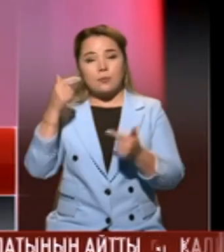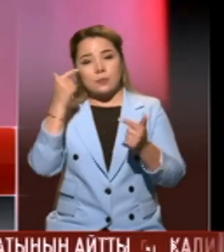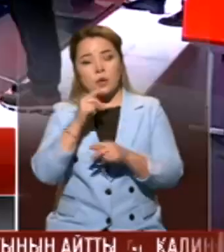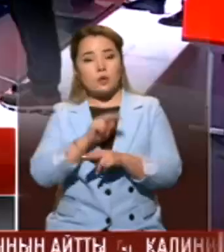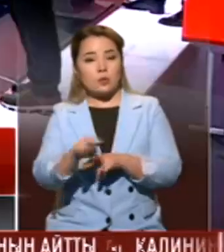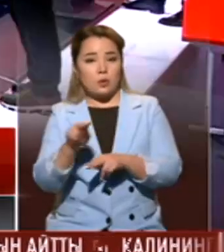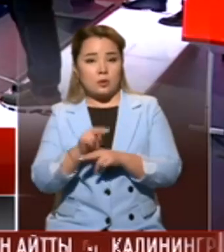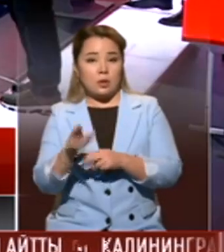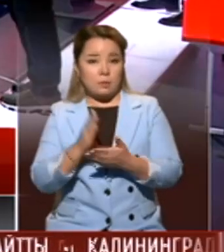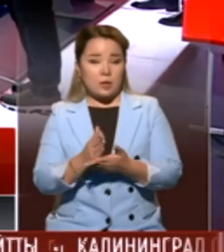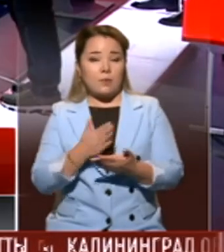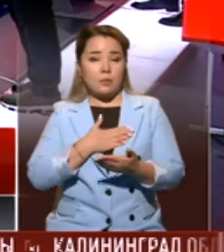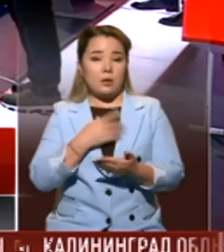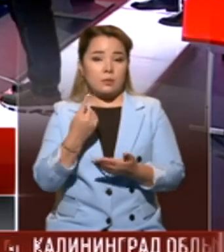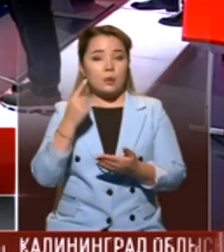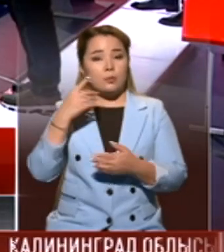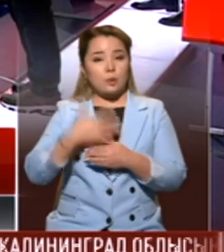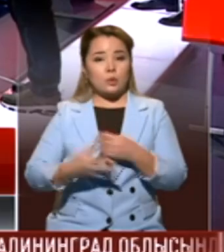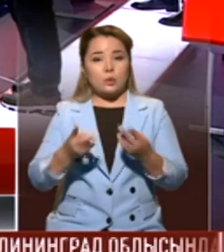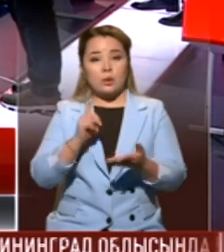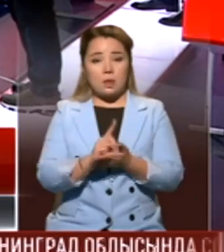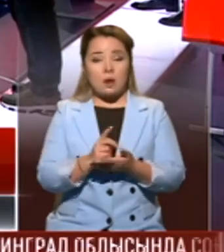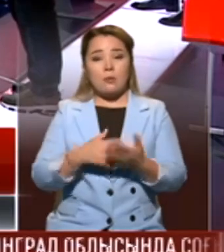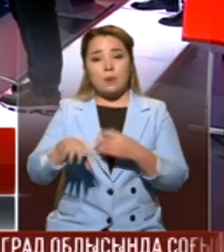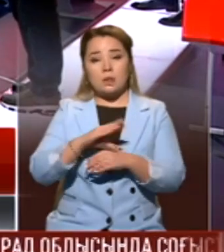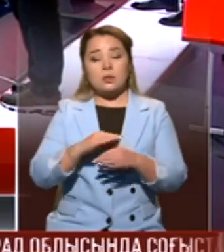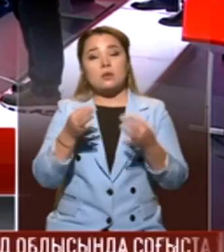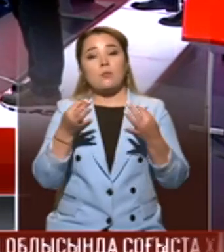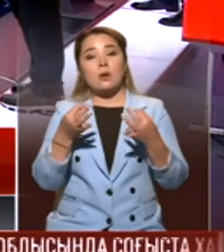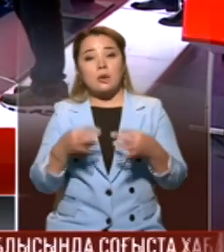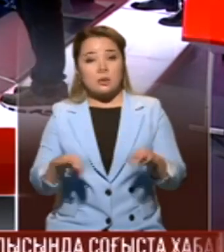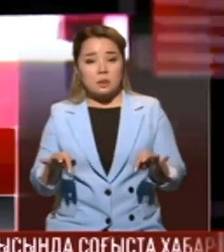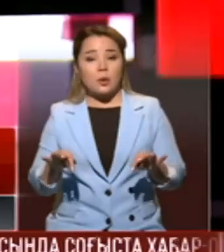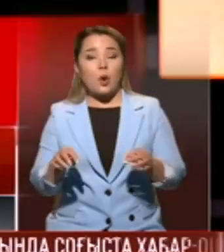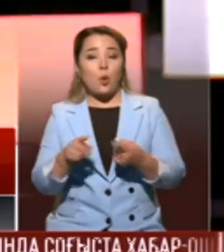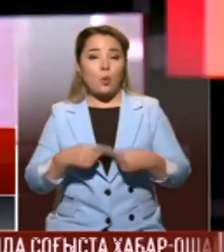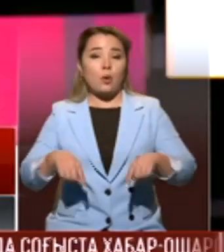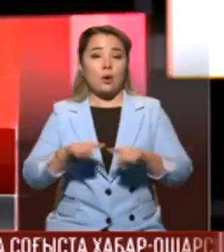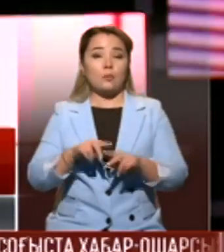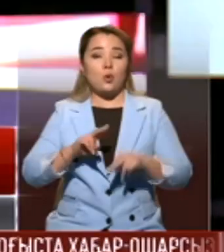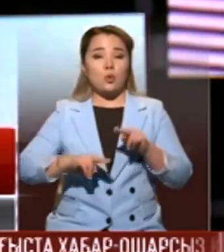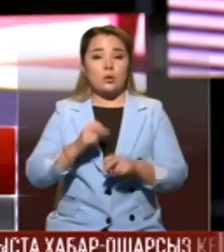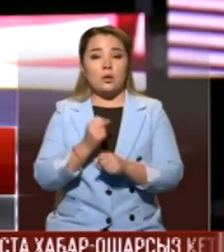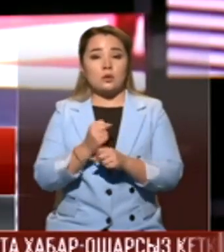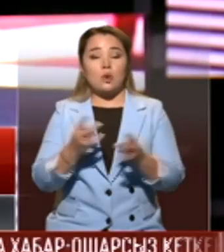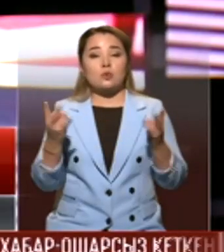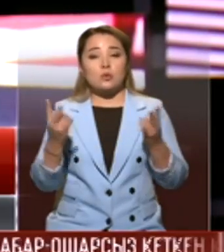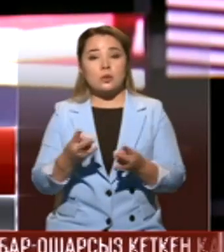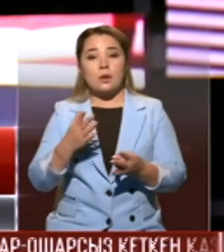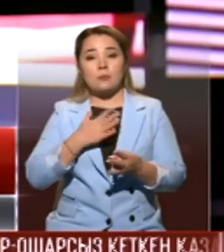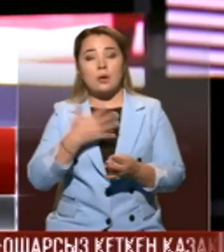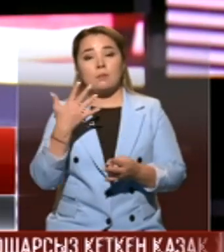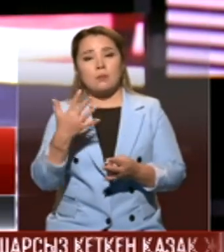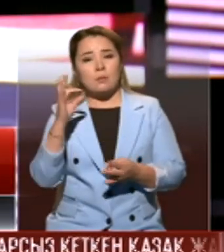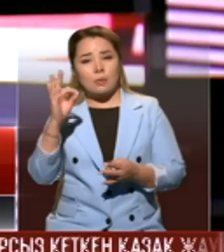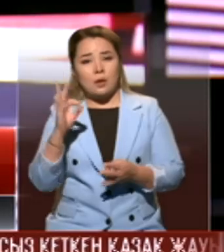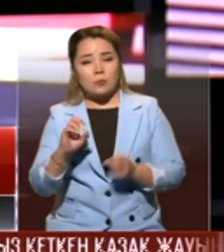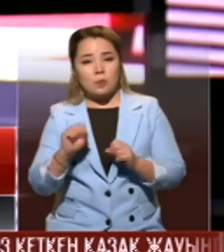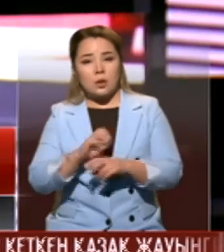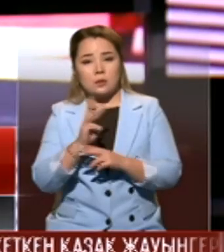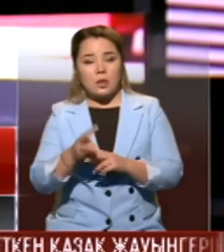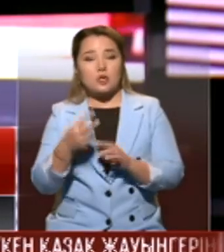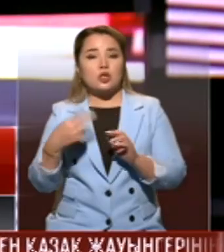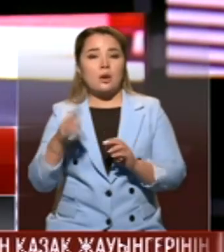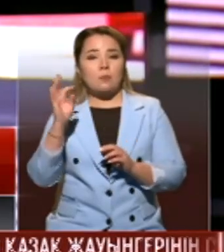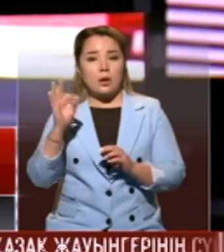Сол себептен біз бір нәрсені түсінуіміз қажет. Демократиялық қоғам құруымыз үшін мейлі ол 5% қамтысын,